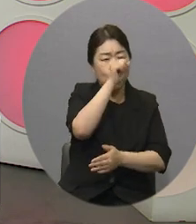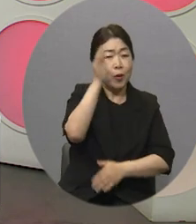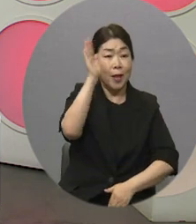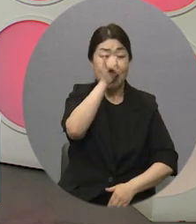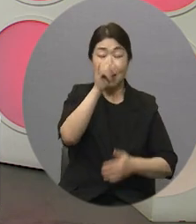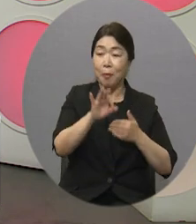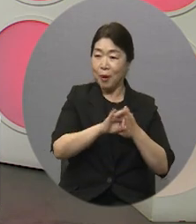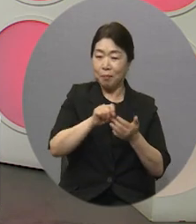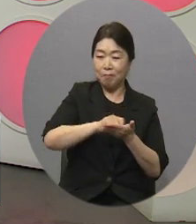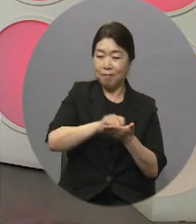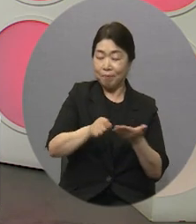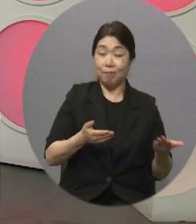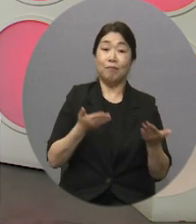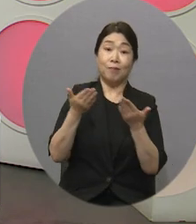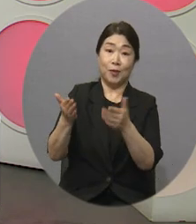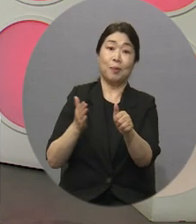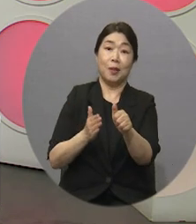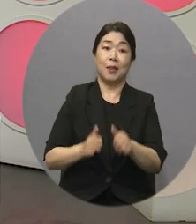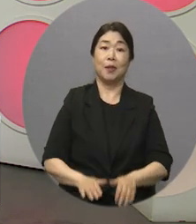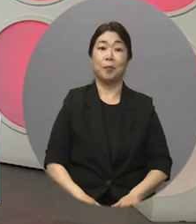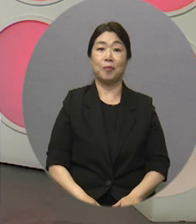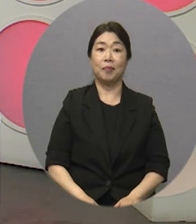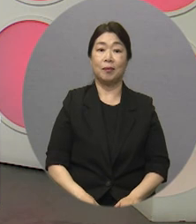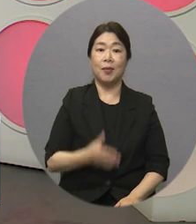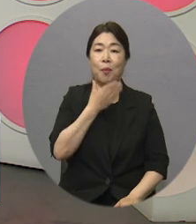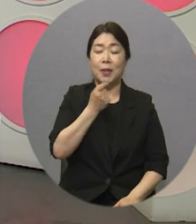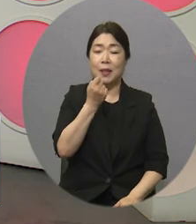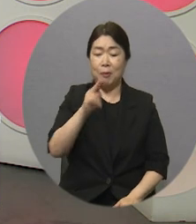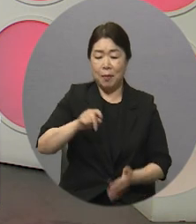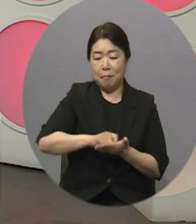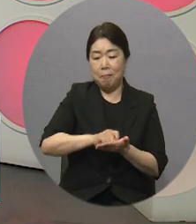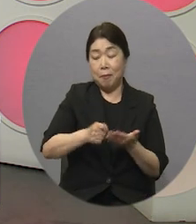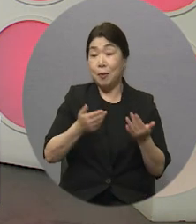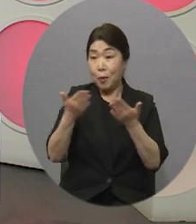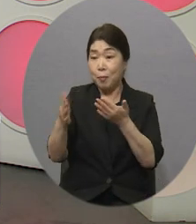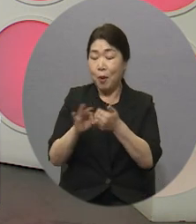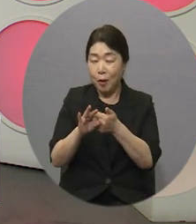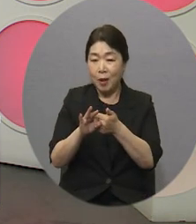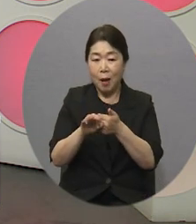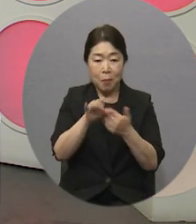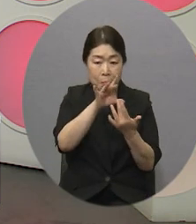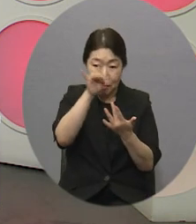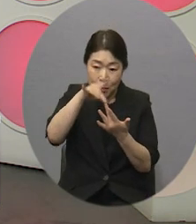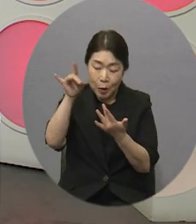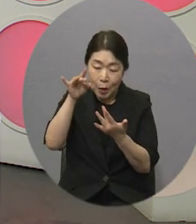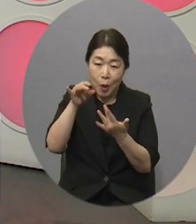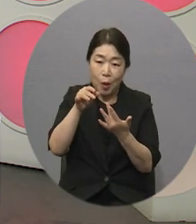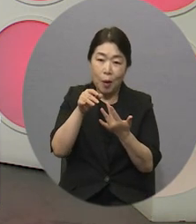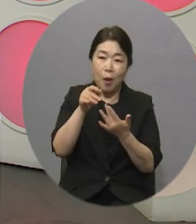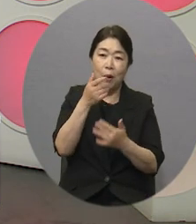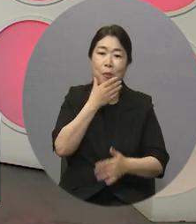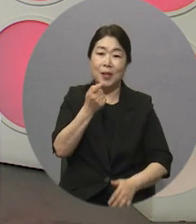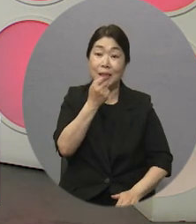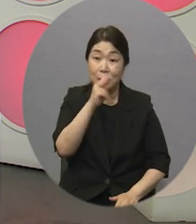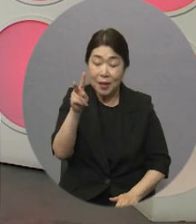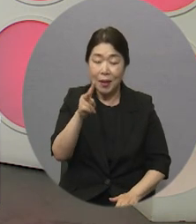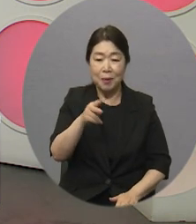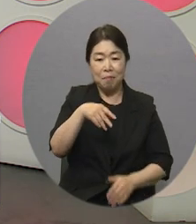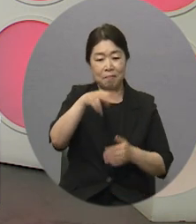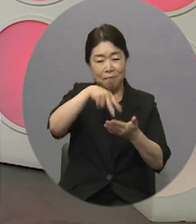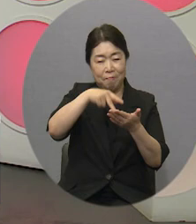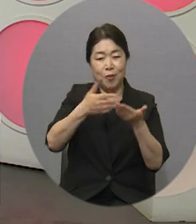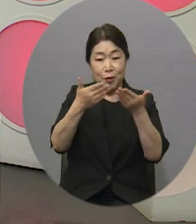이야기가 있었는데 하시는 분들이 있으시면요. 네. 저희 북디TV 앞으로 보내주시면 네. 제가 방송을 통해서 이렇게 사연 소개도 해드리고